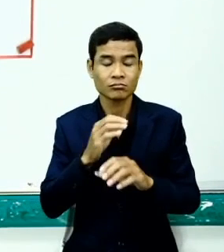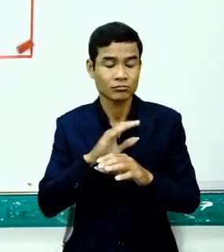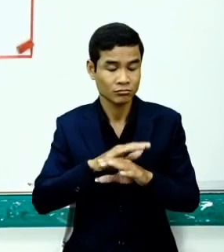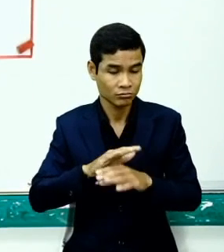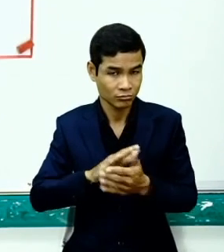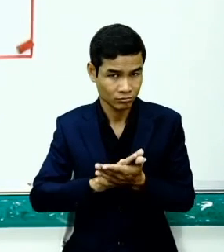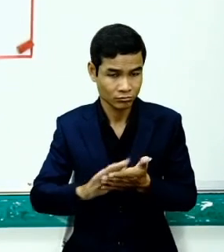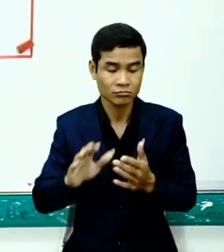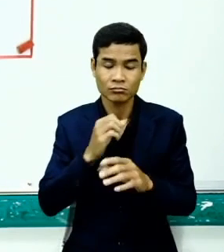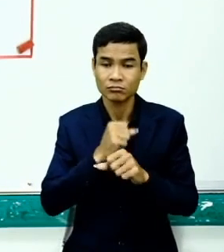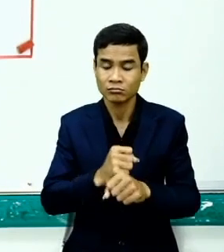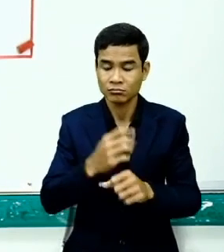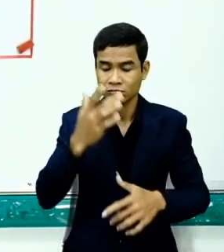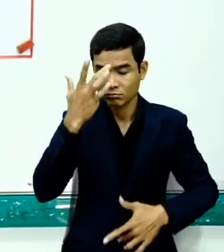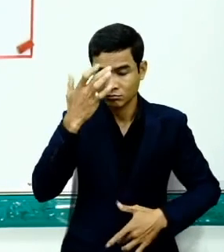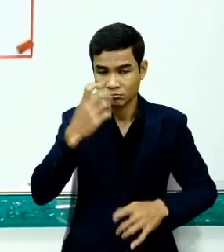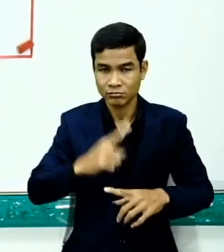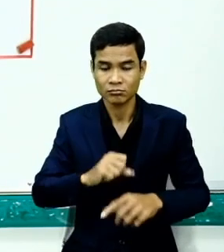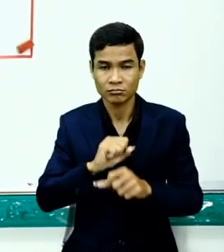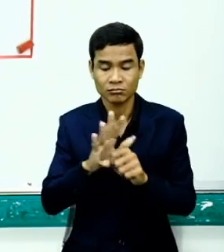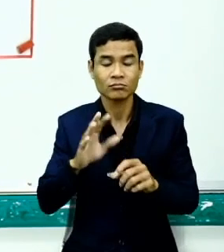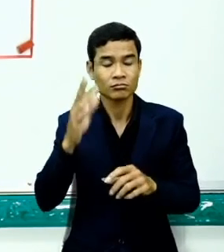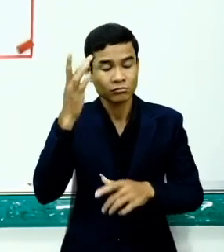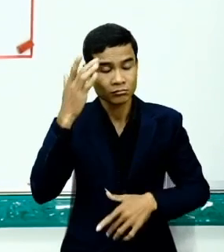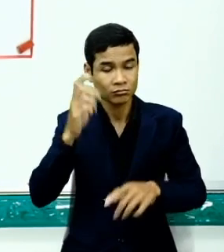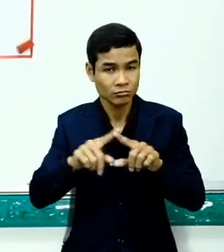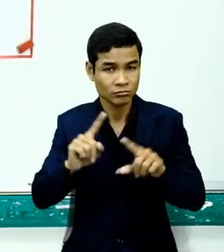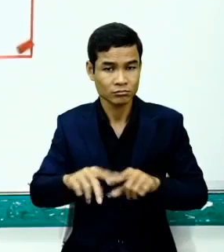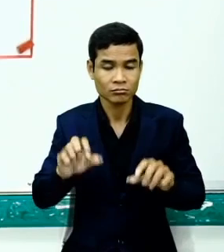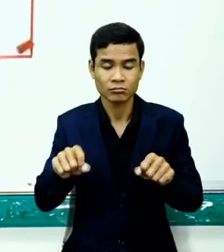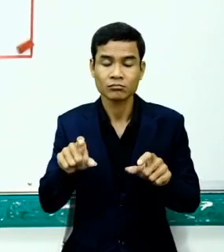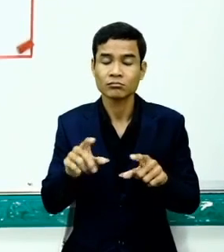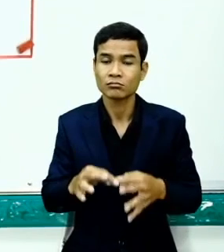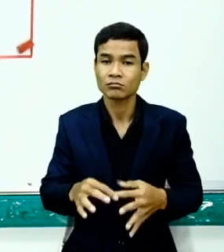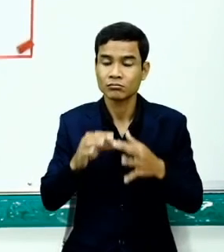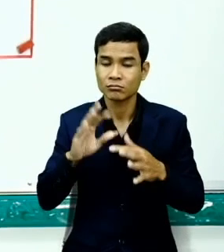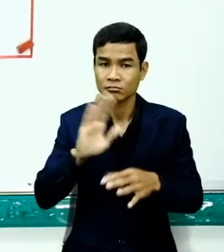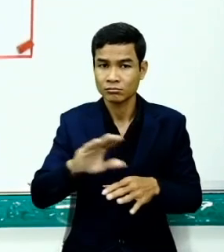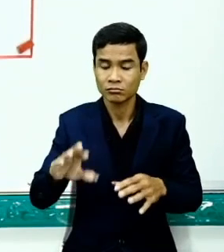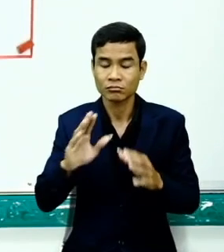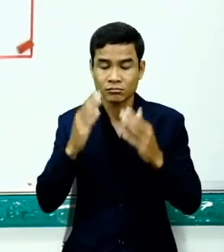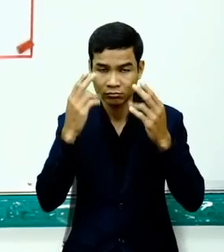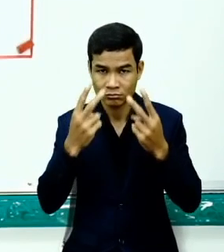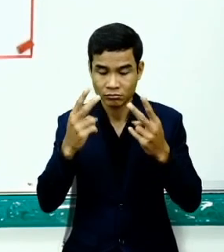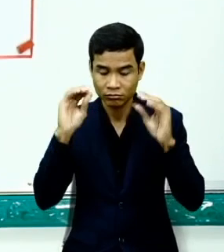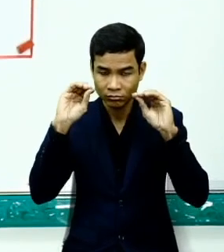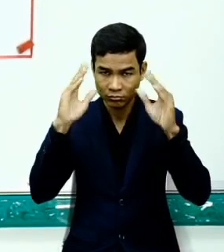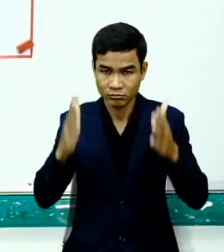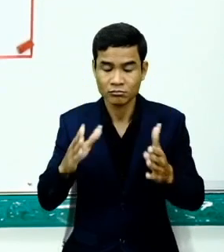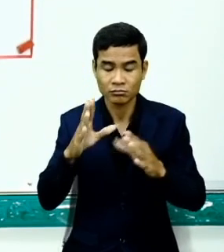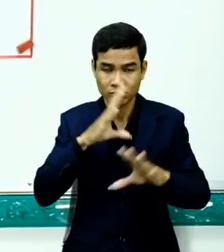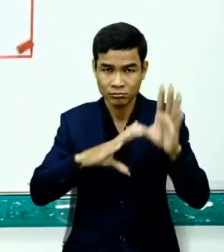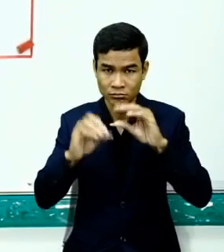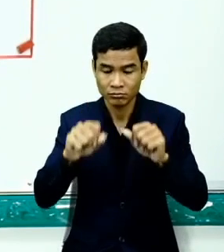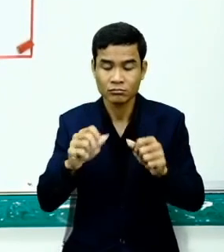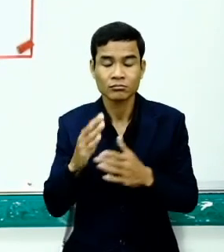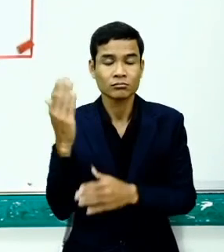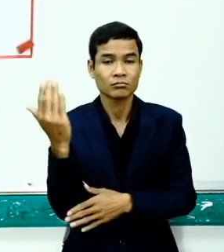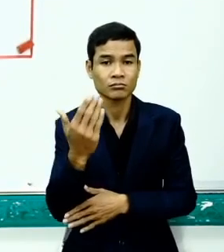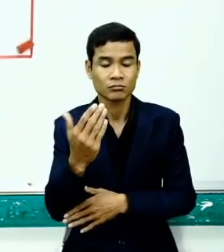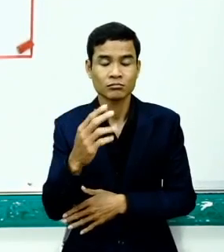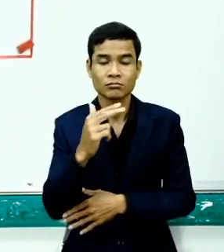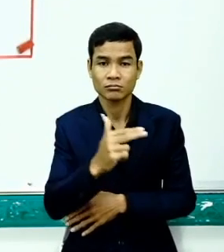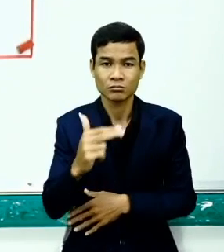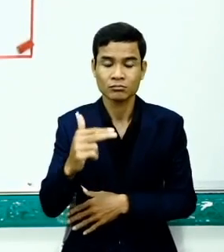នៅជំងឺ COVID-19 និងជំងឺផ្សេងផ្សេងទៀតហើយកាន់តែពិសេសកូនកូនអាចចូលរួមសិក្សាជាមួយលោកគ្រូអ្នកគ្រូបានតាមបណ្ដាញទូរ